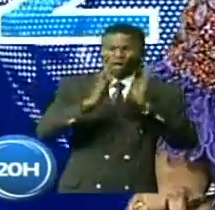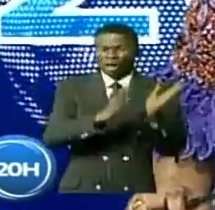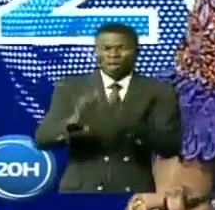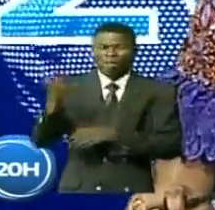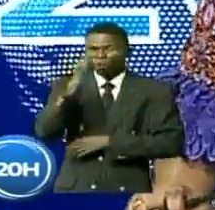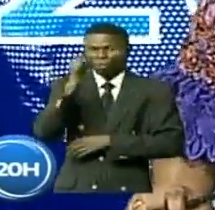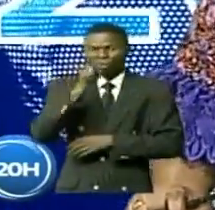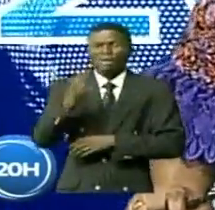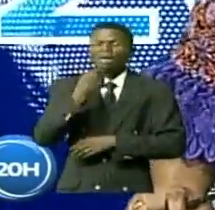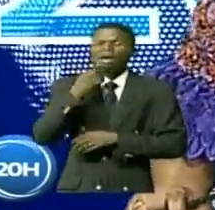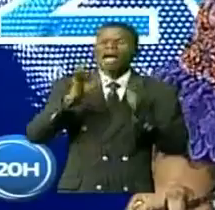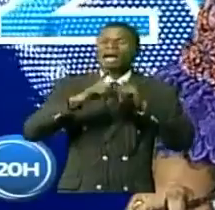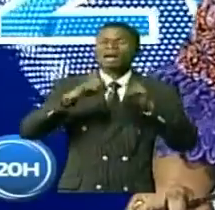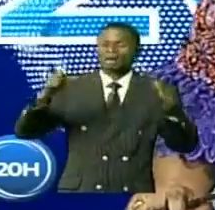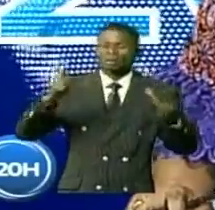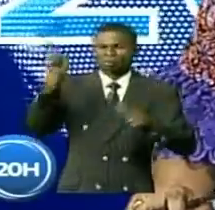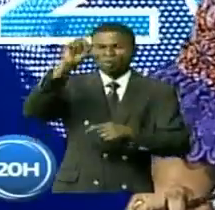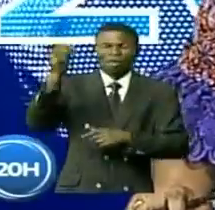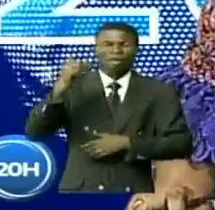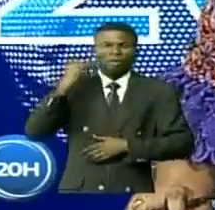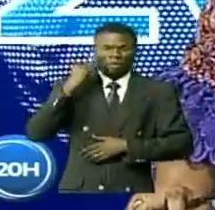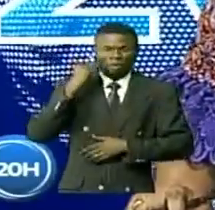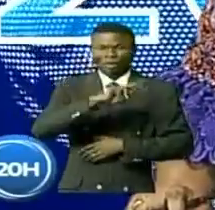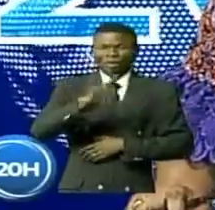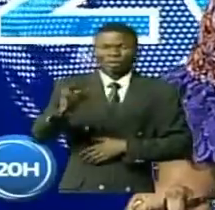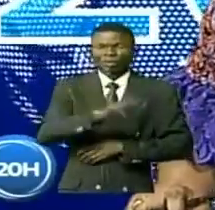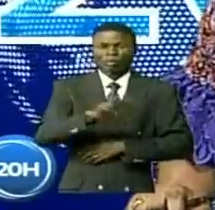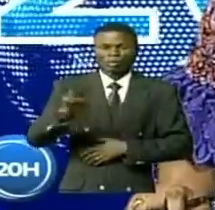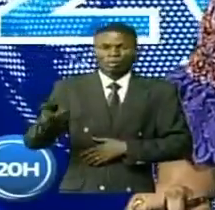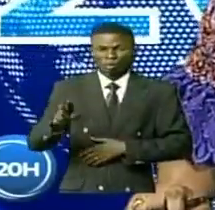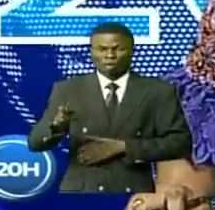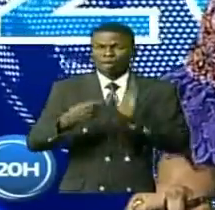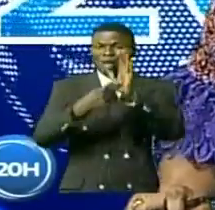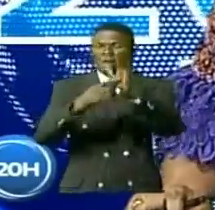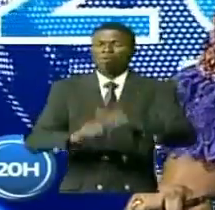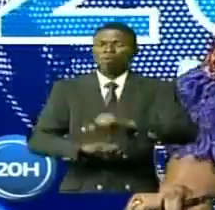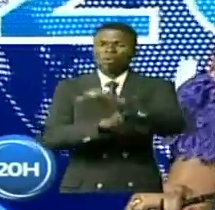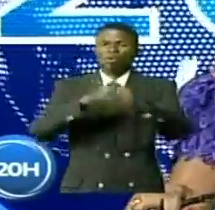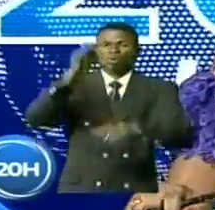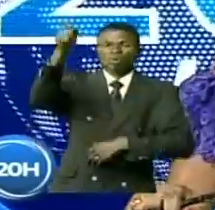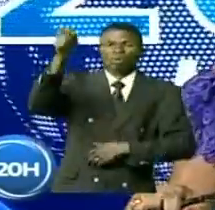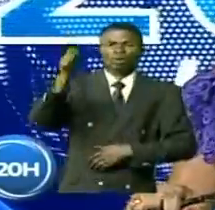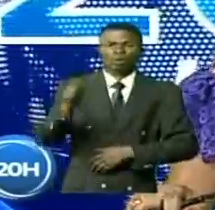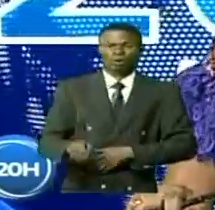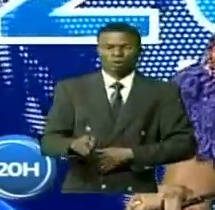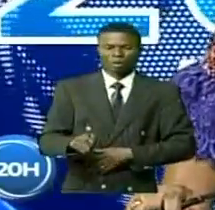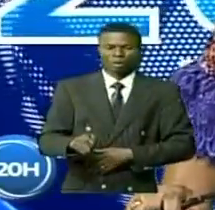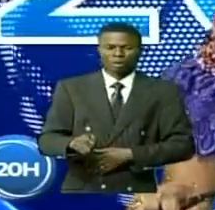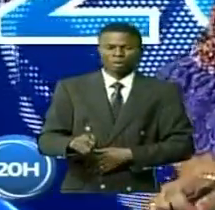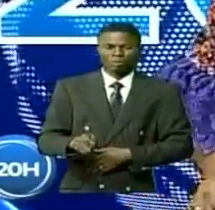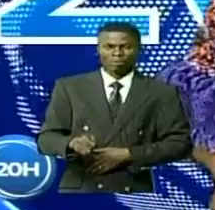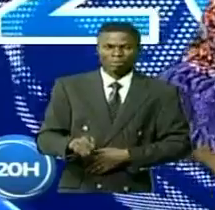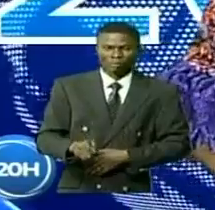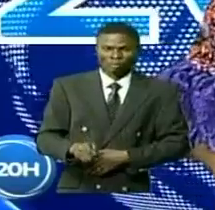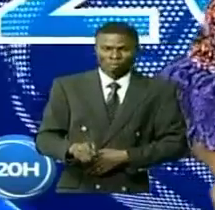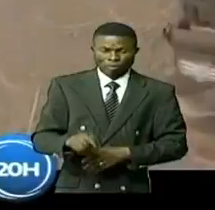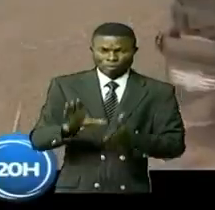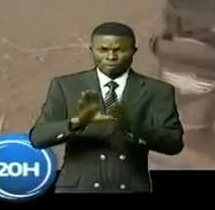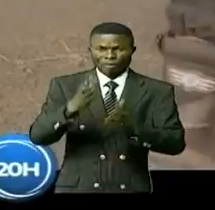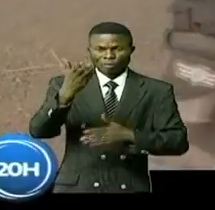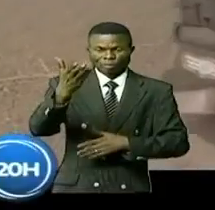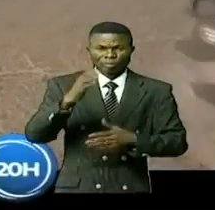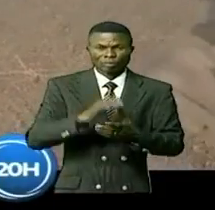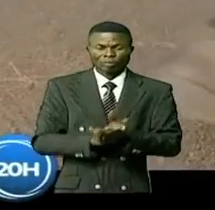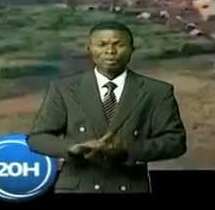concert historique pour le 30 juin 2022 ont manifesté leur soutien au FARDC et Pierre Ndolo Demazou.